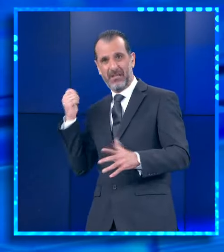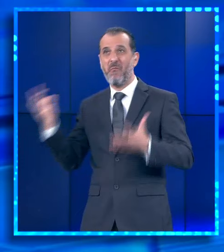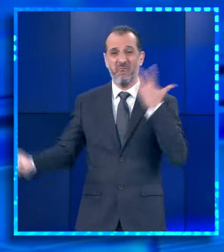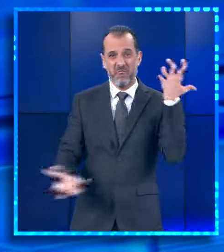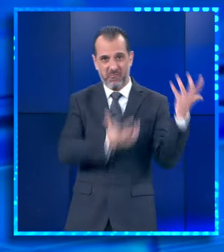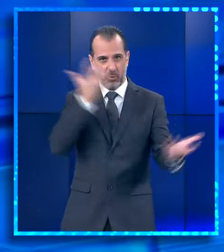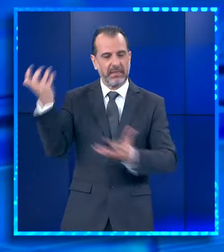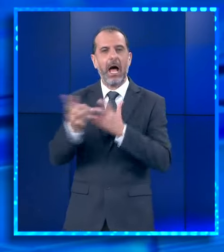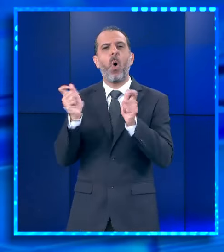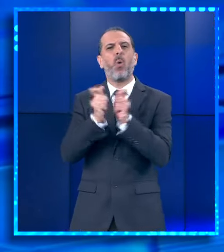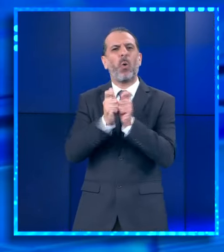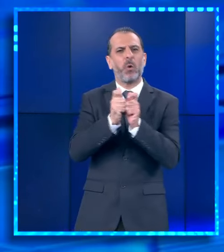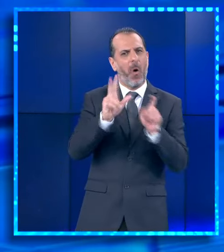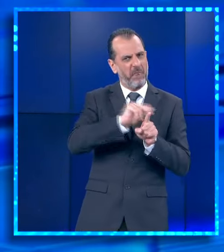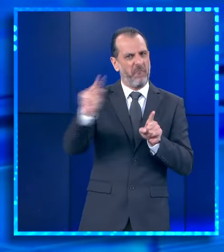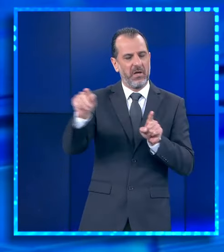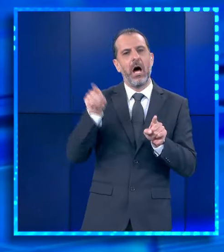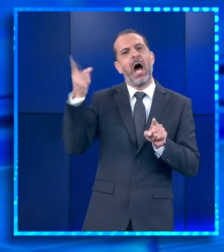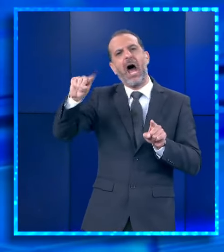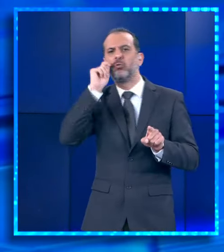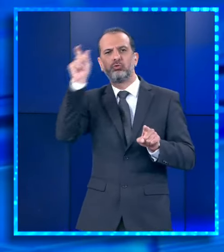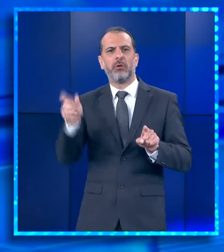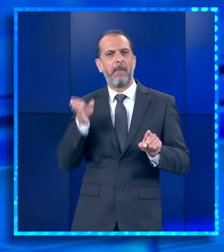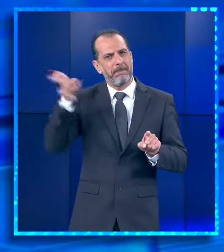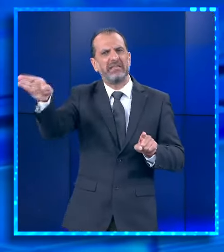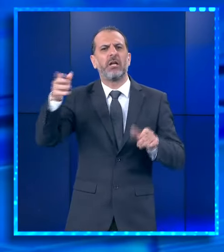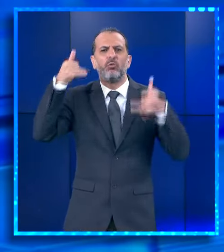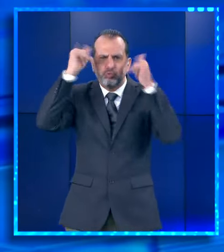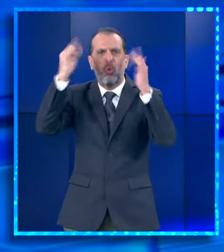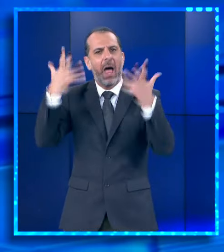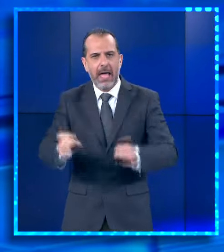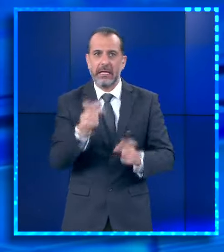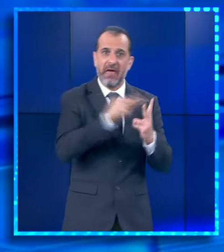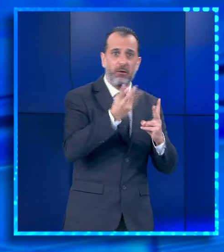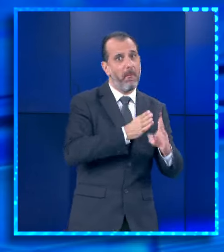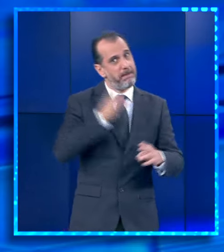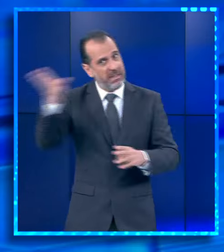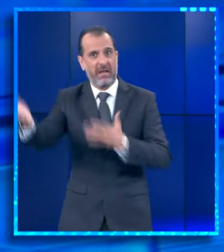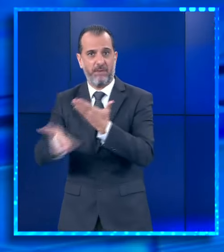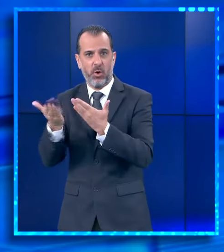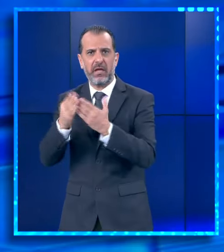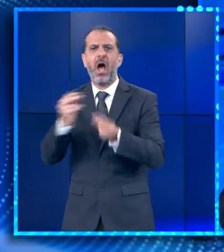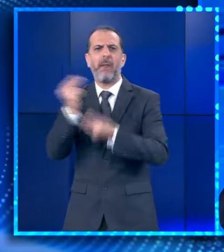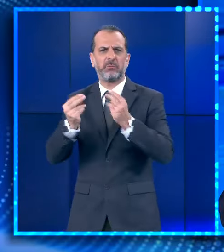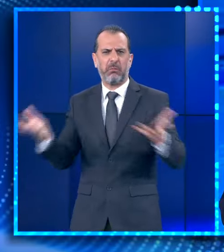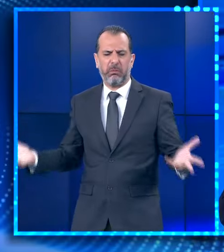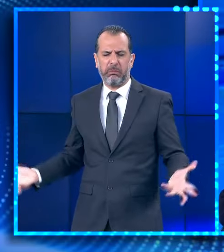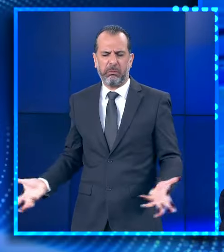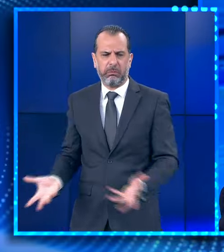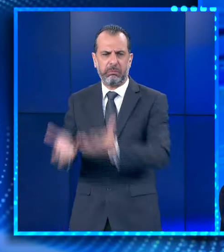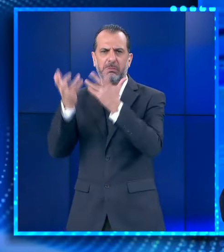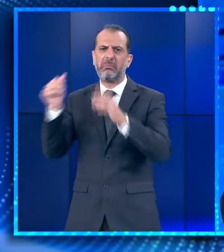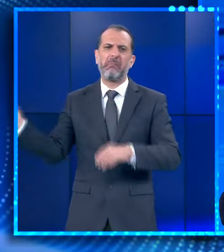κτηνοτρόφο, εγκλωβίστηκαν στις φλόγες και δεν γύρισαν ποτέ στα σπίτια τους. Το Στάρκιο Βαγγέλης Γκούμας από το πρωί βρίσκονται στην